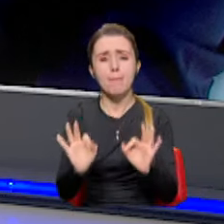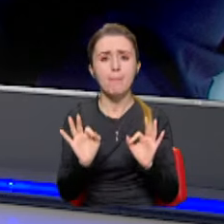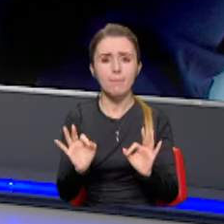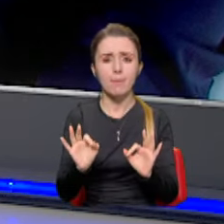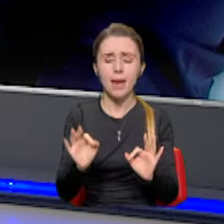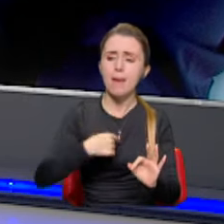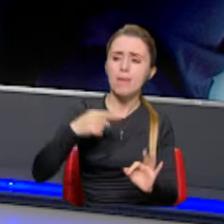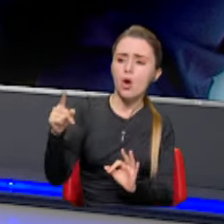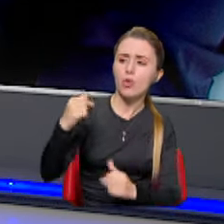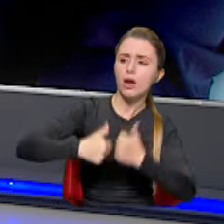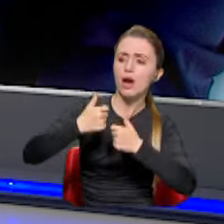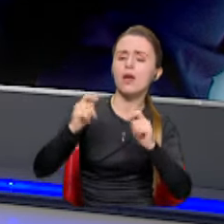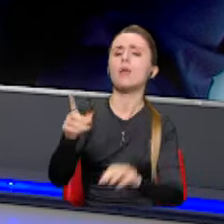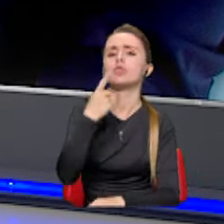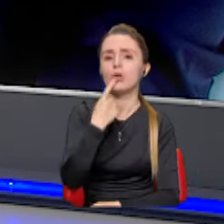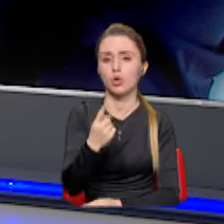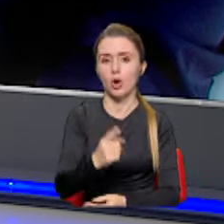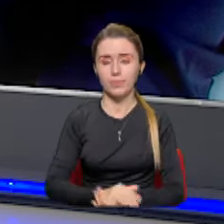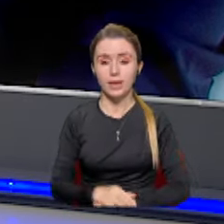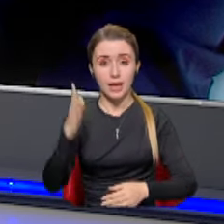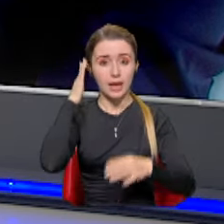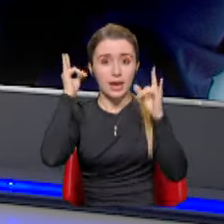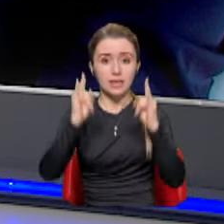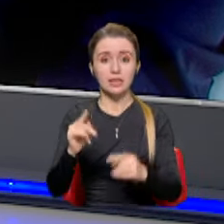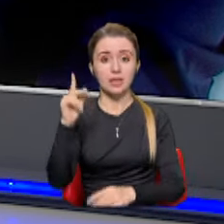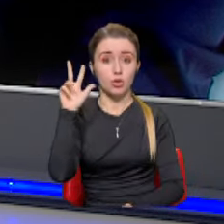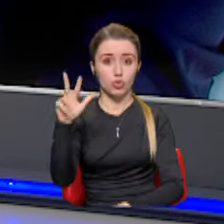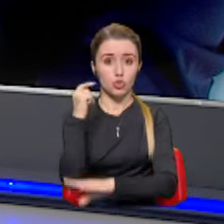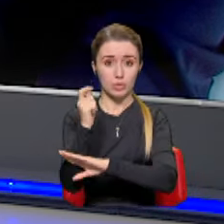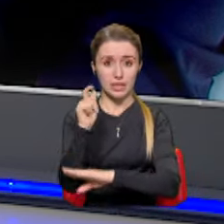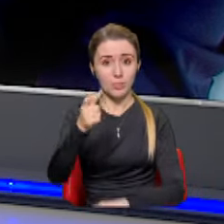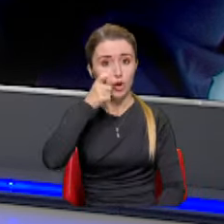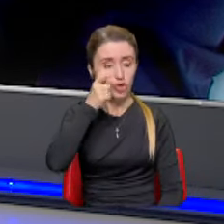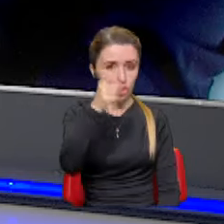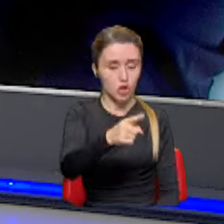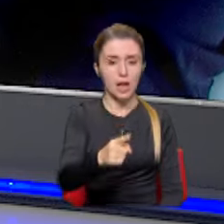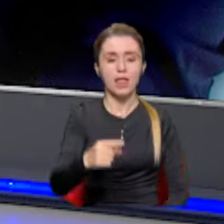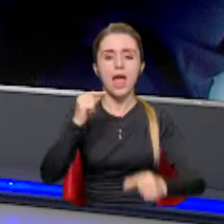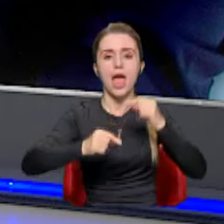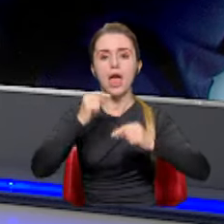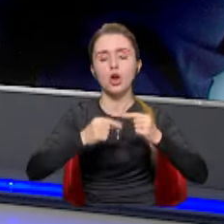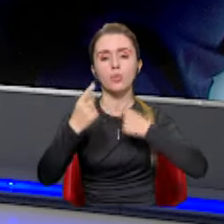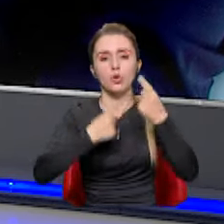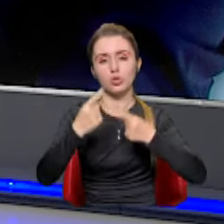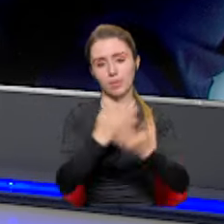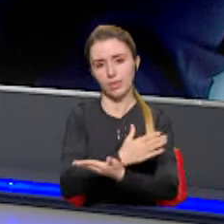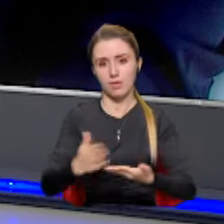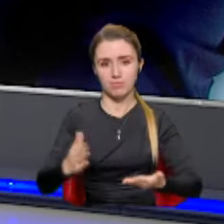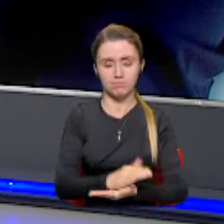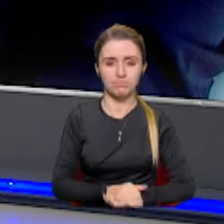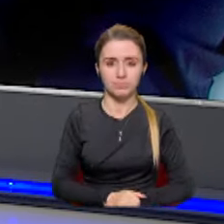defasında onunla kavga etmeyeceğim diyor. Edirne'de 3 miting yapan Özgür Özel ekonomiyi gündemden düşürmedi.